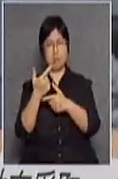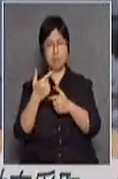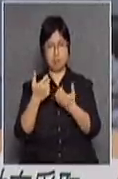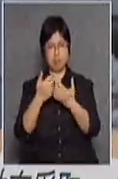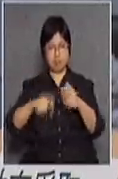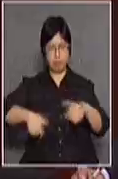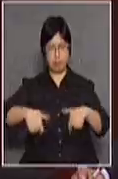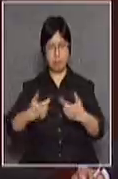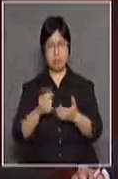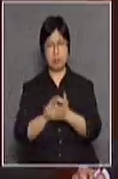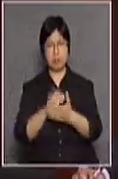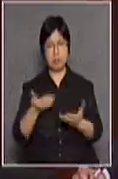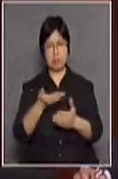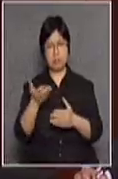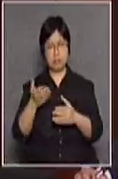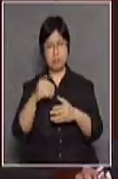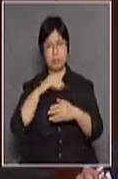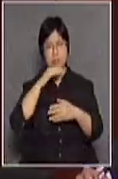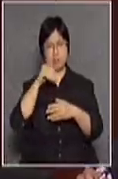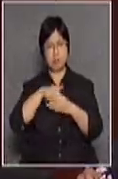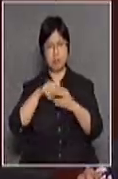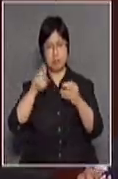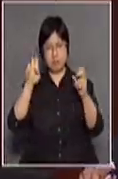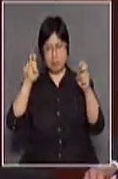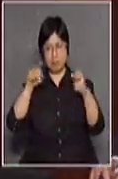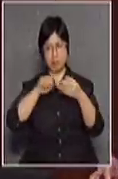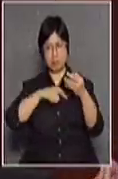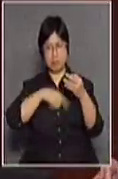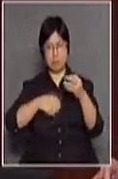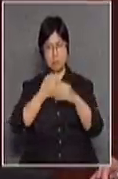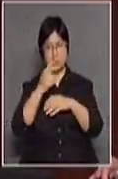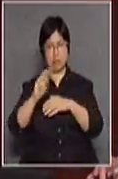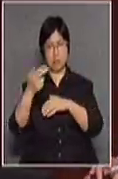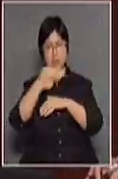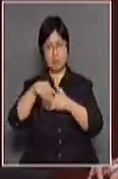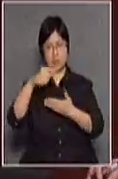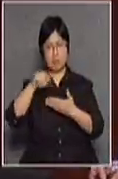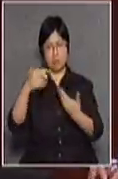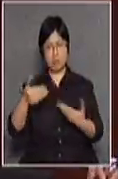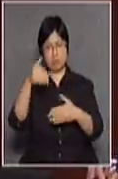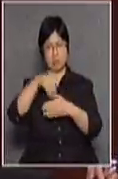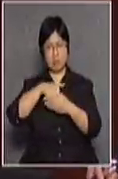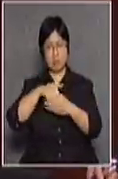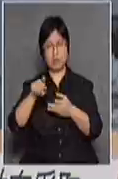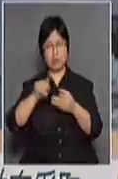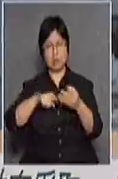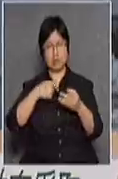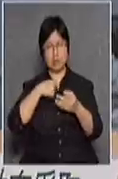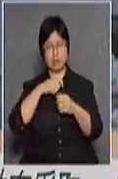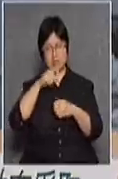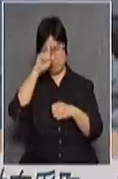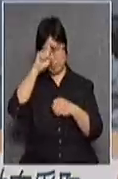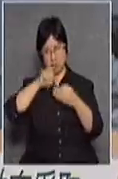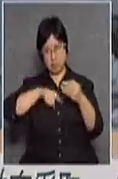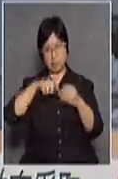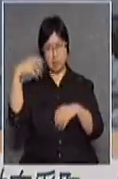支。 現在各位提出的待決議題是梁國雄議員動議的修正案，予以通過，現在付諸表決。梁國雄議員要求記名表決，表決